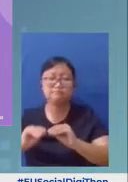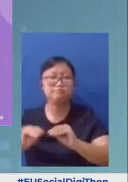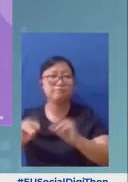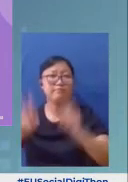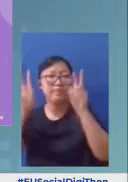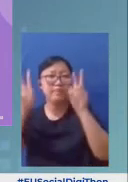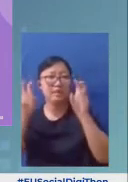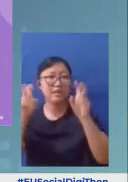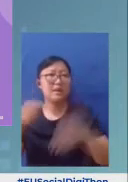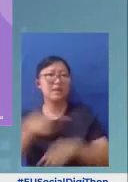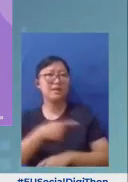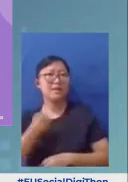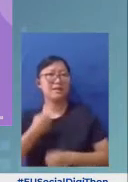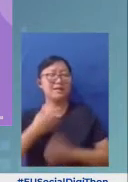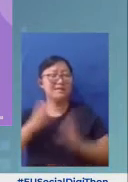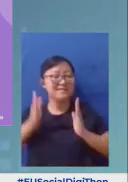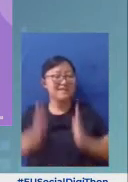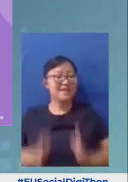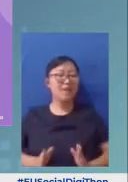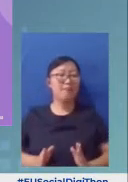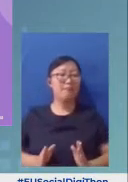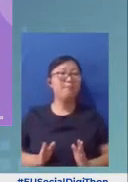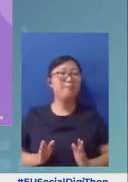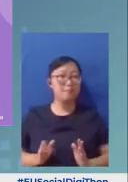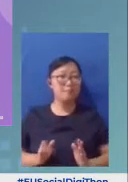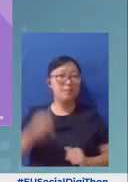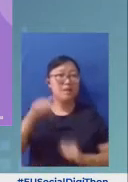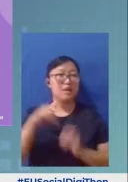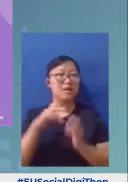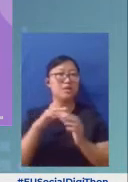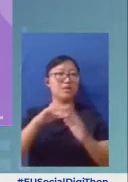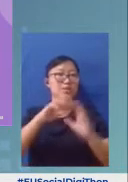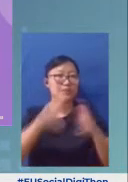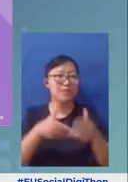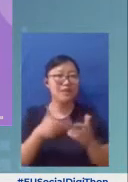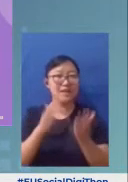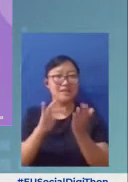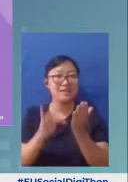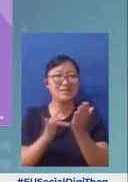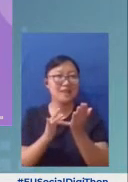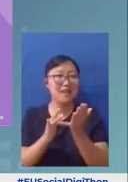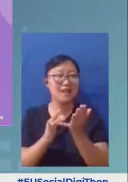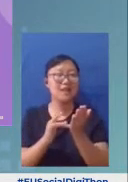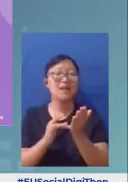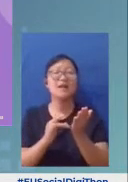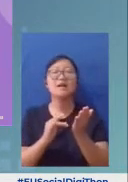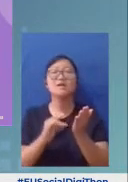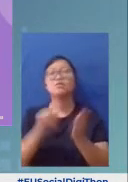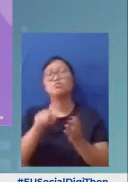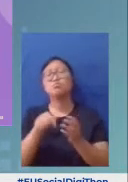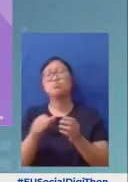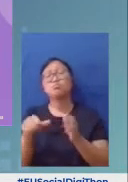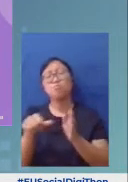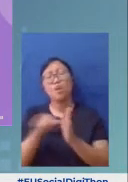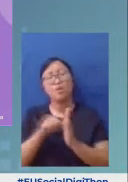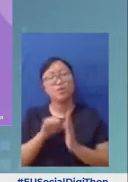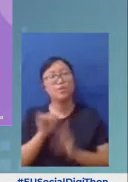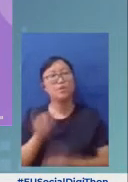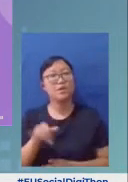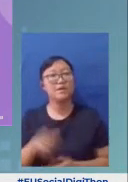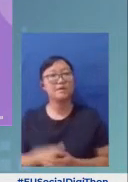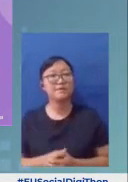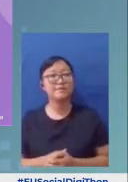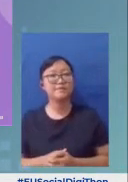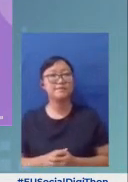bisa berperilaku gitu secara digital, itu akan sangat membantu. Kemudian pembiasaan. Pembiasaan di